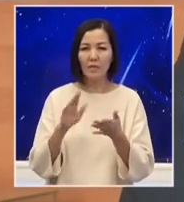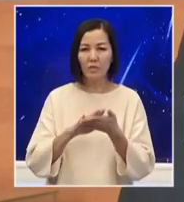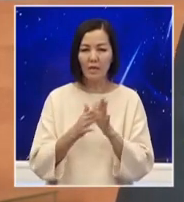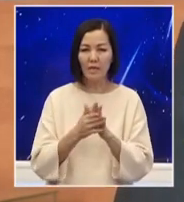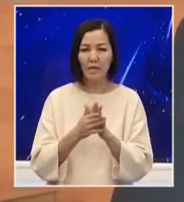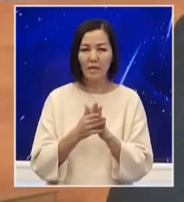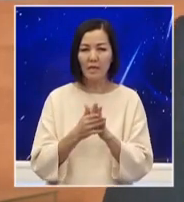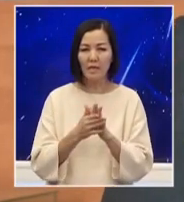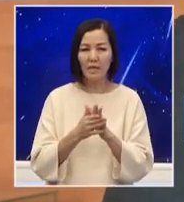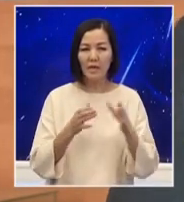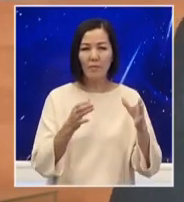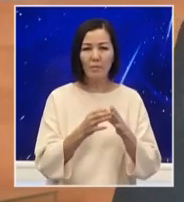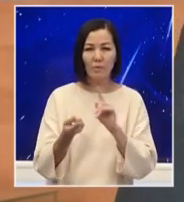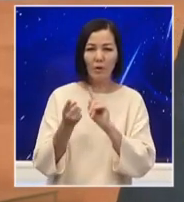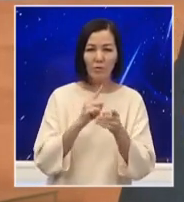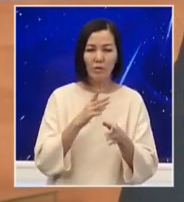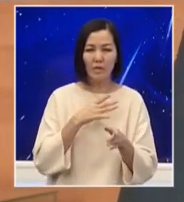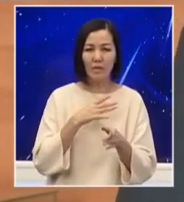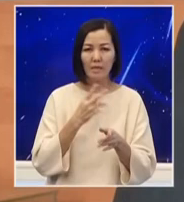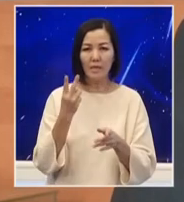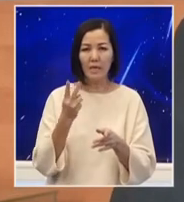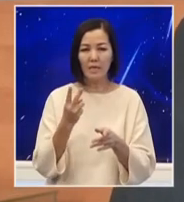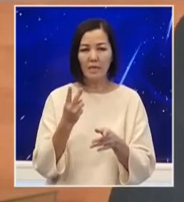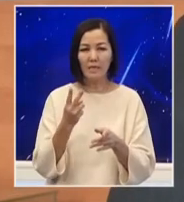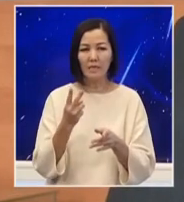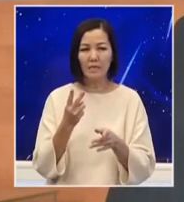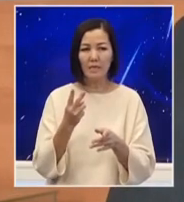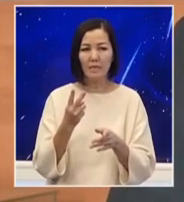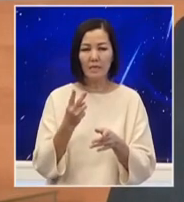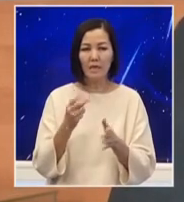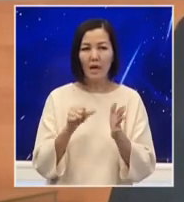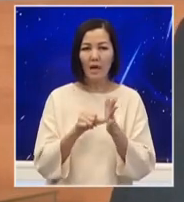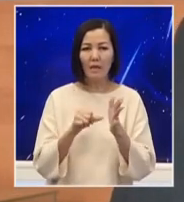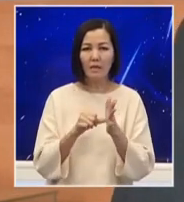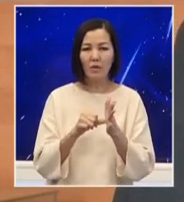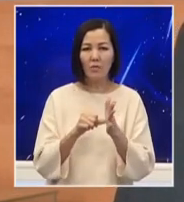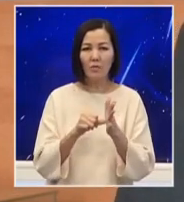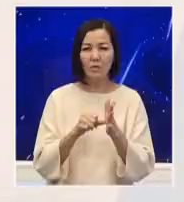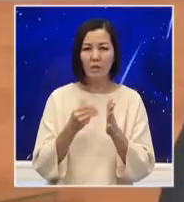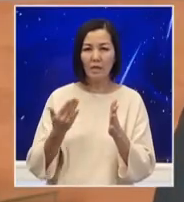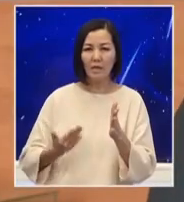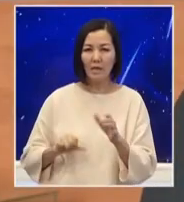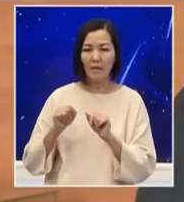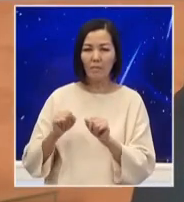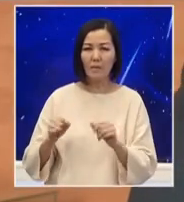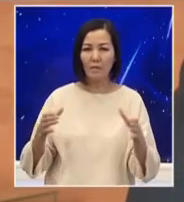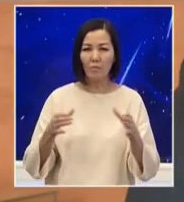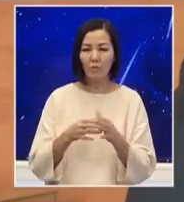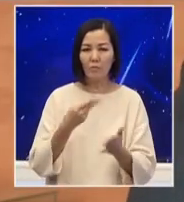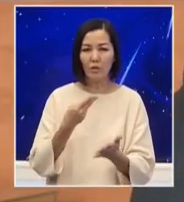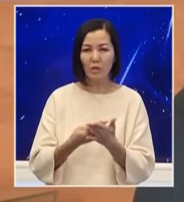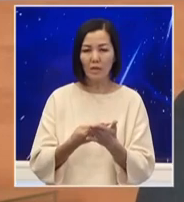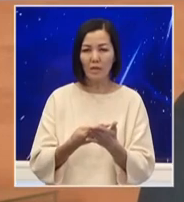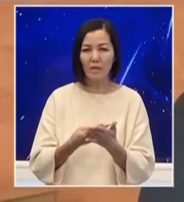профильный отделениеге ауыстырылды. Екі алтауын реанимацияда жатыр. Барлық